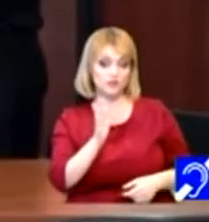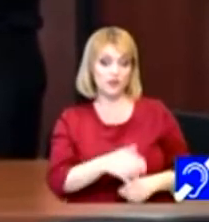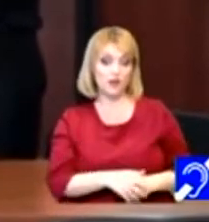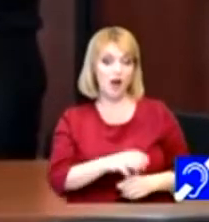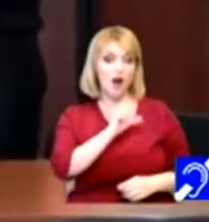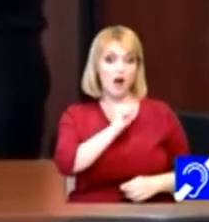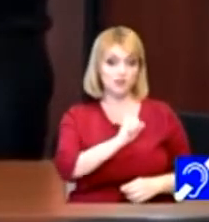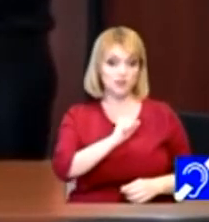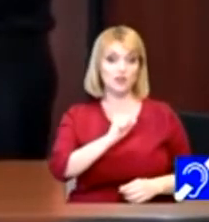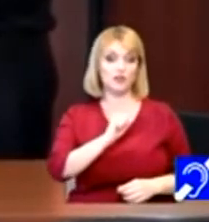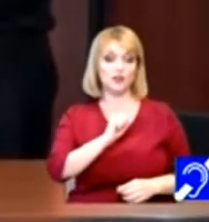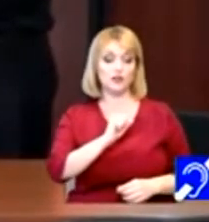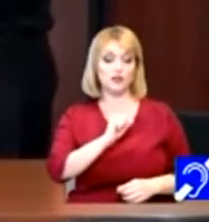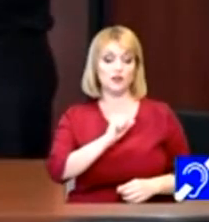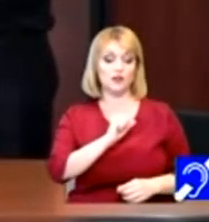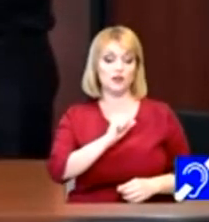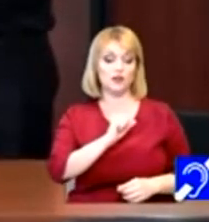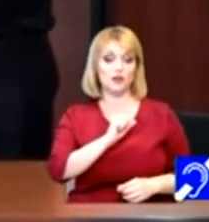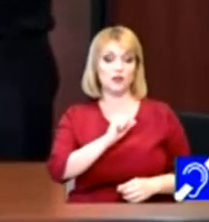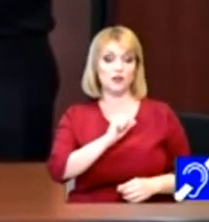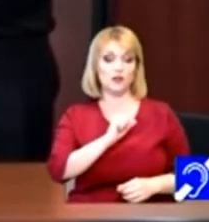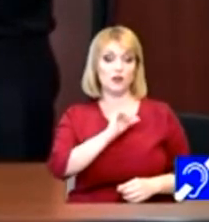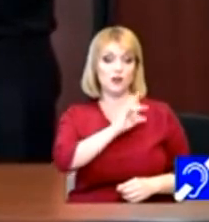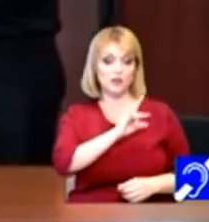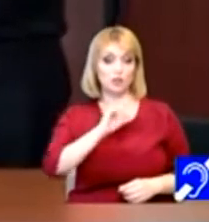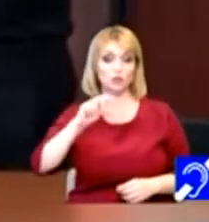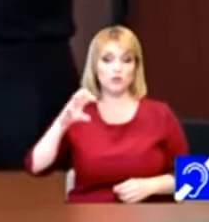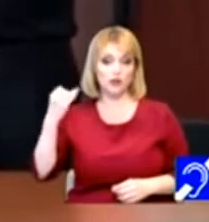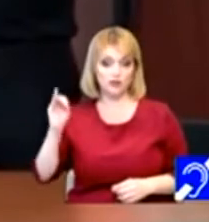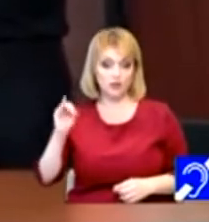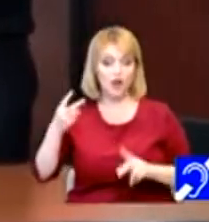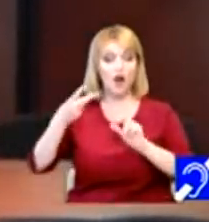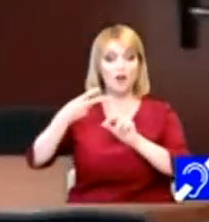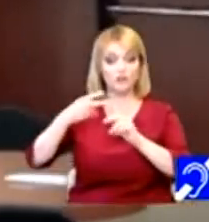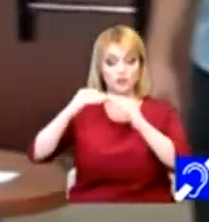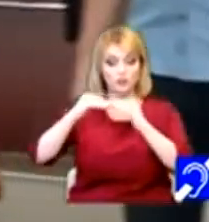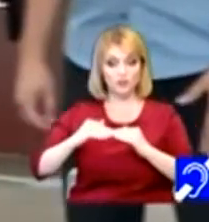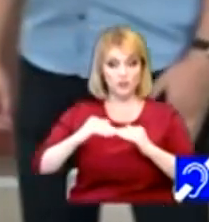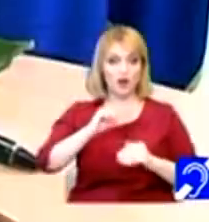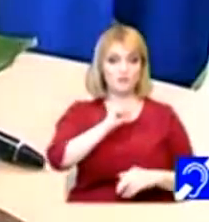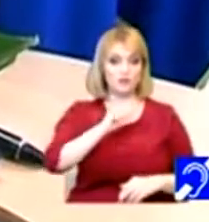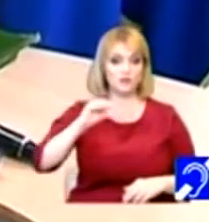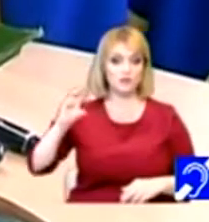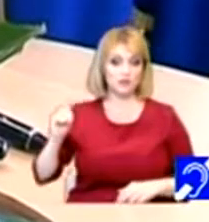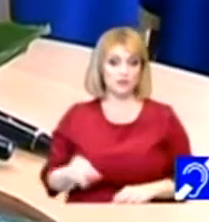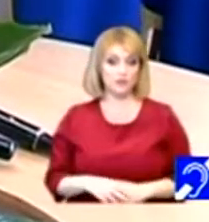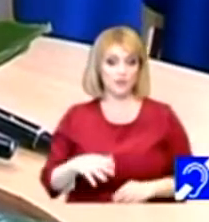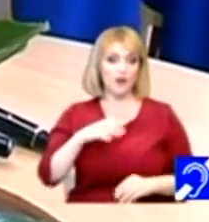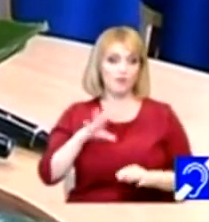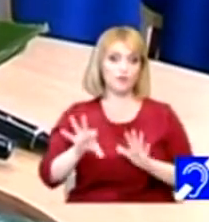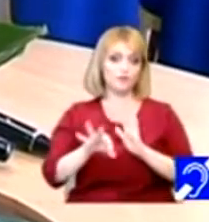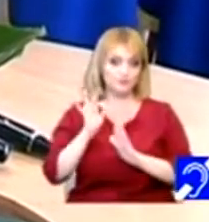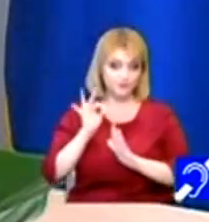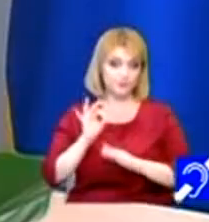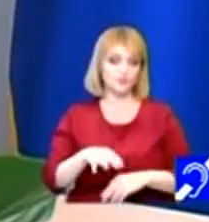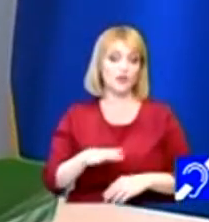ambelor candidați va reveni domnului Renato Osatăi, poziția numărul 2, domnului Andrei Năstase. Tragerea la sorți a avut loc